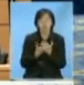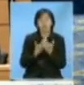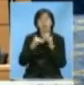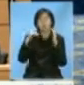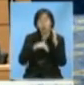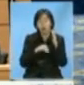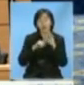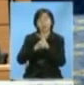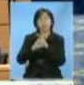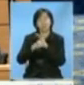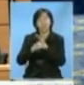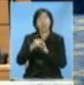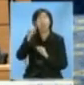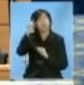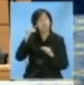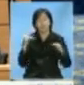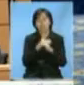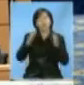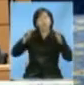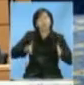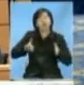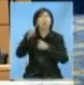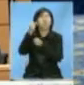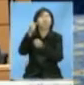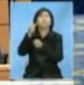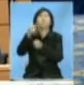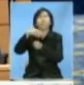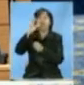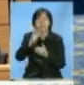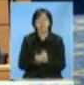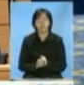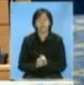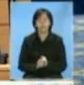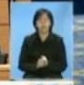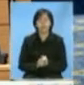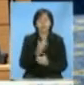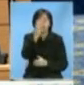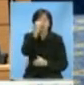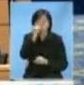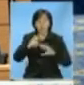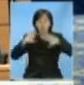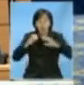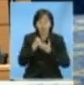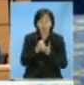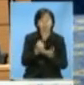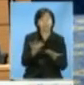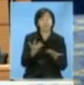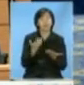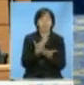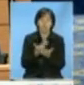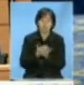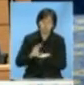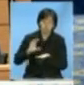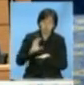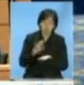ทบุรีผมประกาศเลยว่าให้ปิดถนนเลยให้ปิดเลยนะครับเพราะถ้ารัฐบาลไม่ช่วยเงินตัว